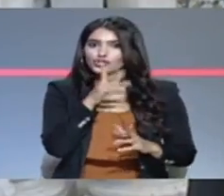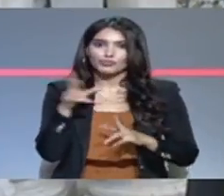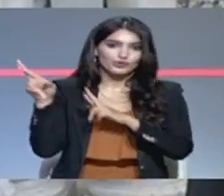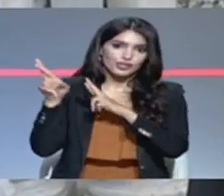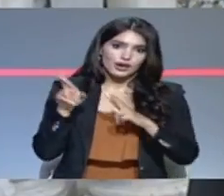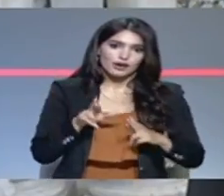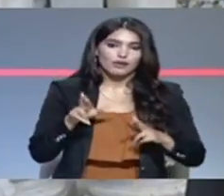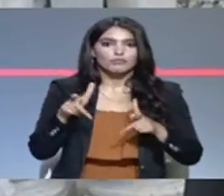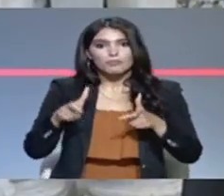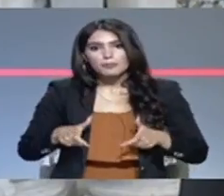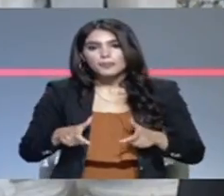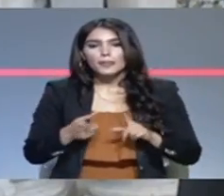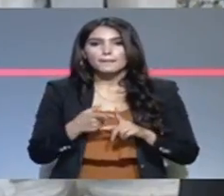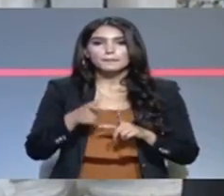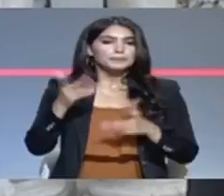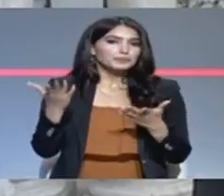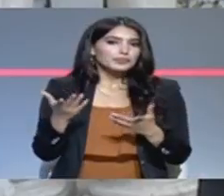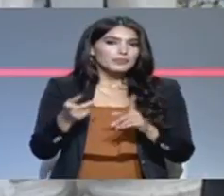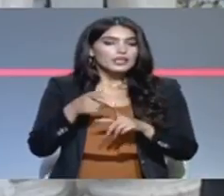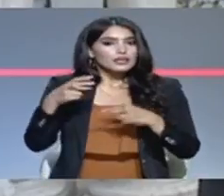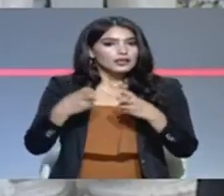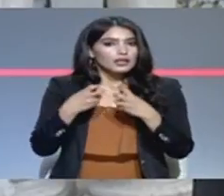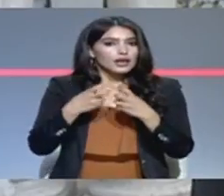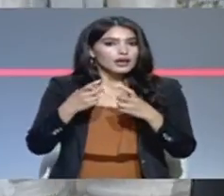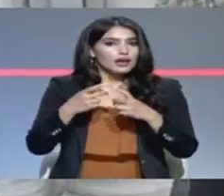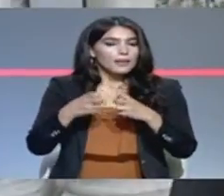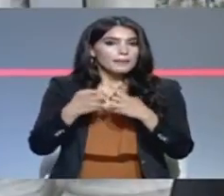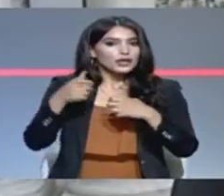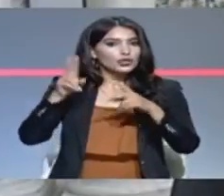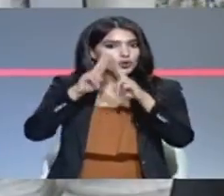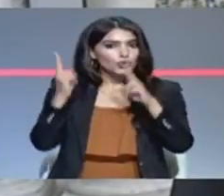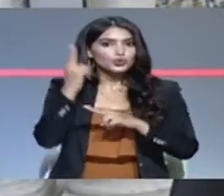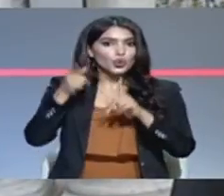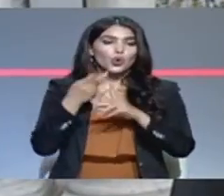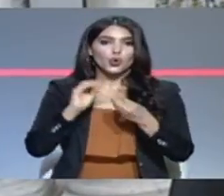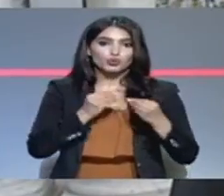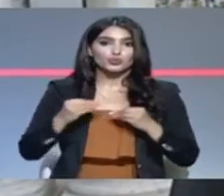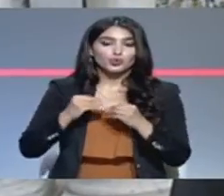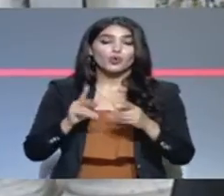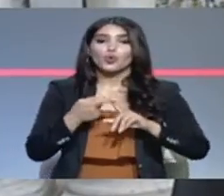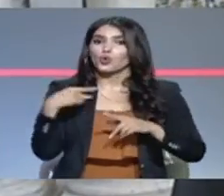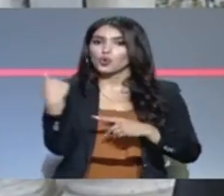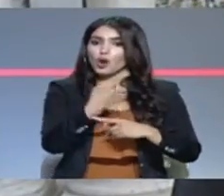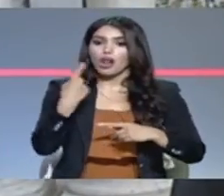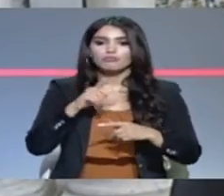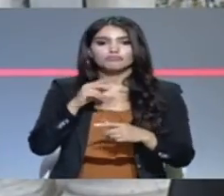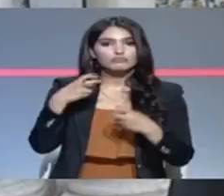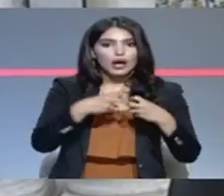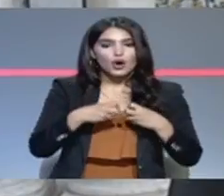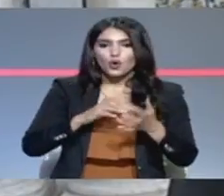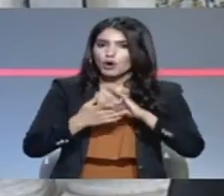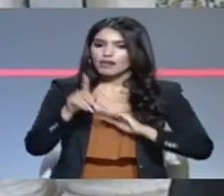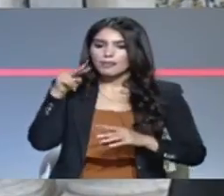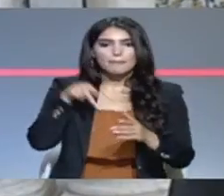نرسلوا مجموعة من أبناء المعهد الوطني للتراث. لذلك قضية النسق هذه كلها قضايا مفتعلة، وفي